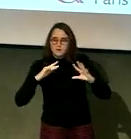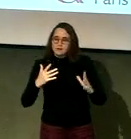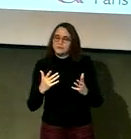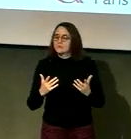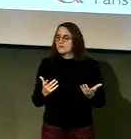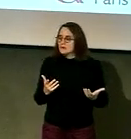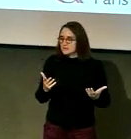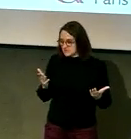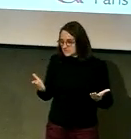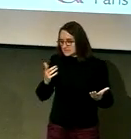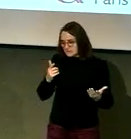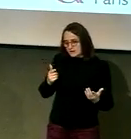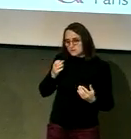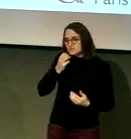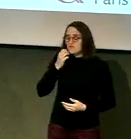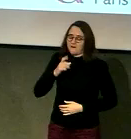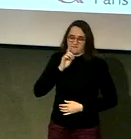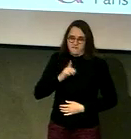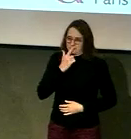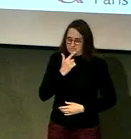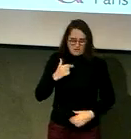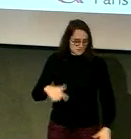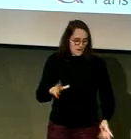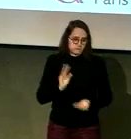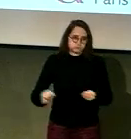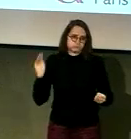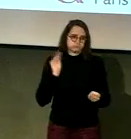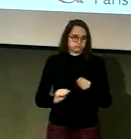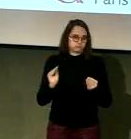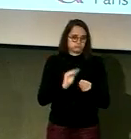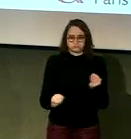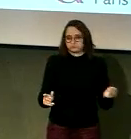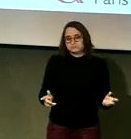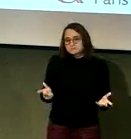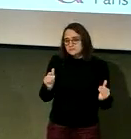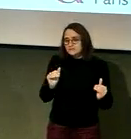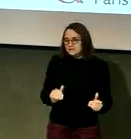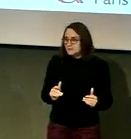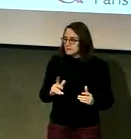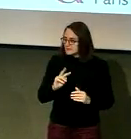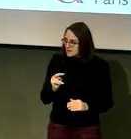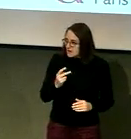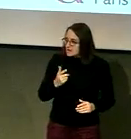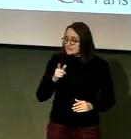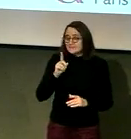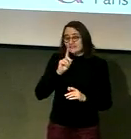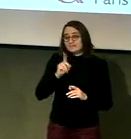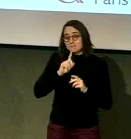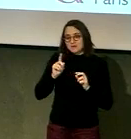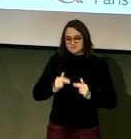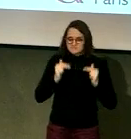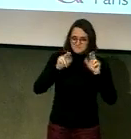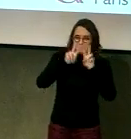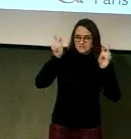les grossesses, et elles jugent cela excessif. C'est-à-dire qu'il y a une remise en question, et plus la femme est diplômée, contrairement